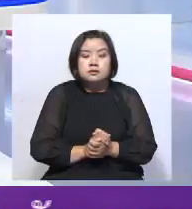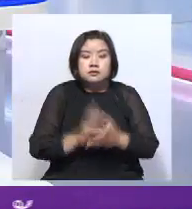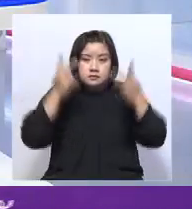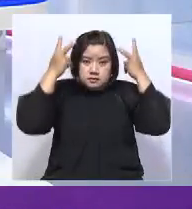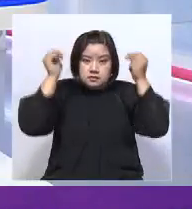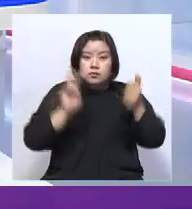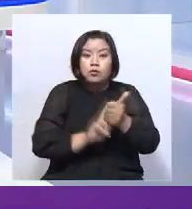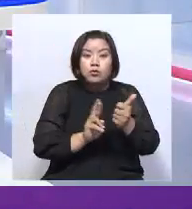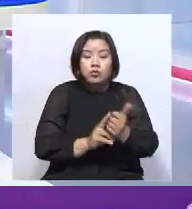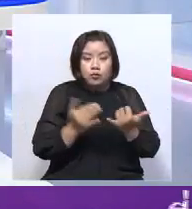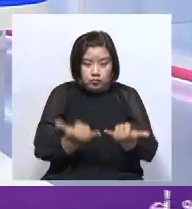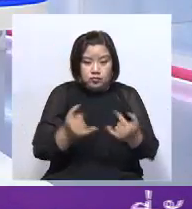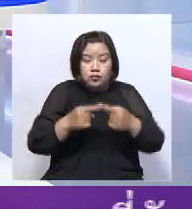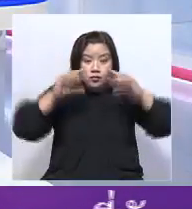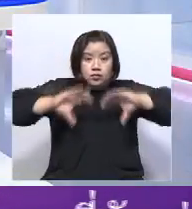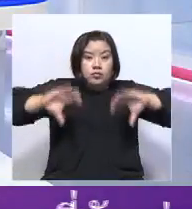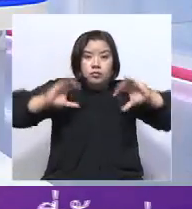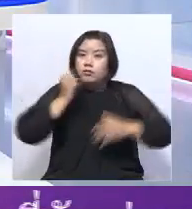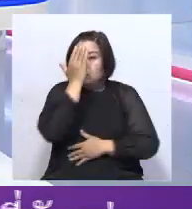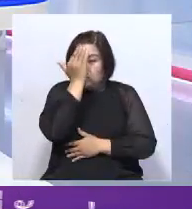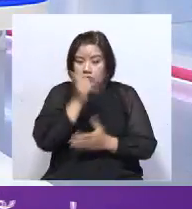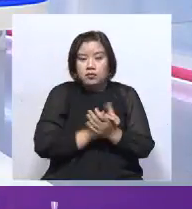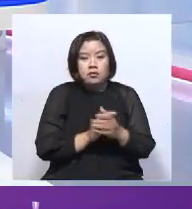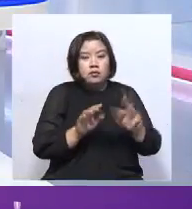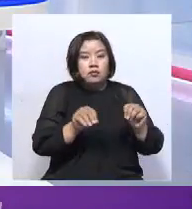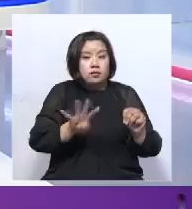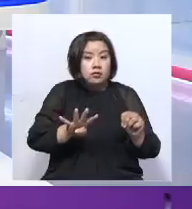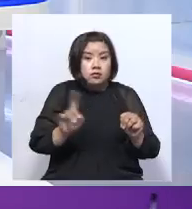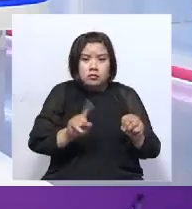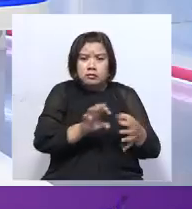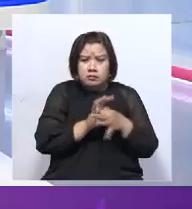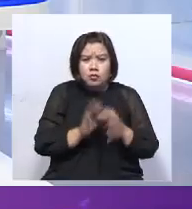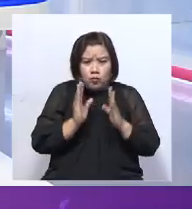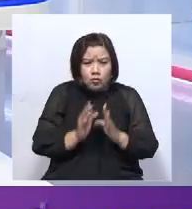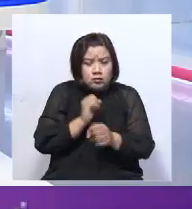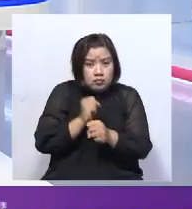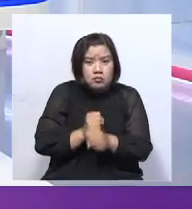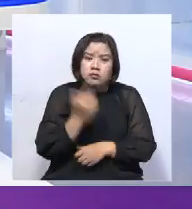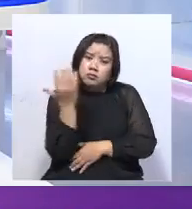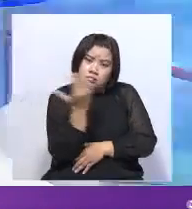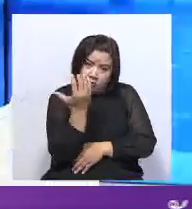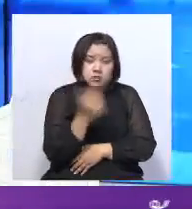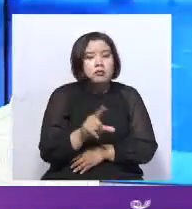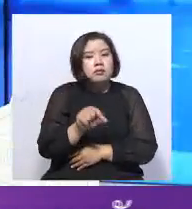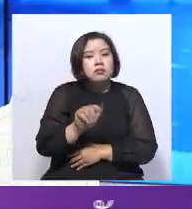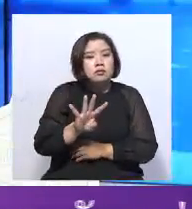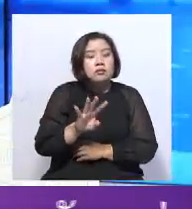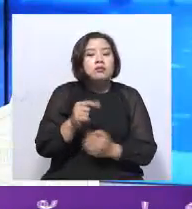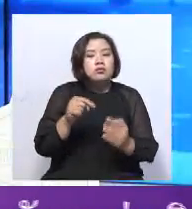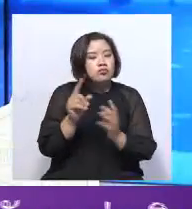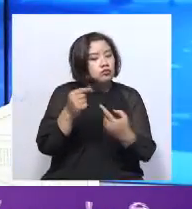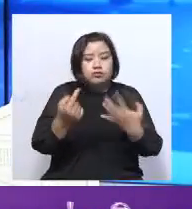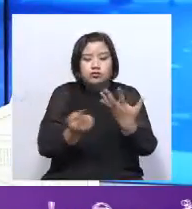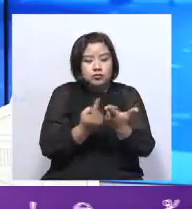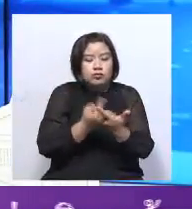รองนายกรัฐมนตรีระบุนะคะว่ารัฐบาลยังไม่ใช้มาตรา44ในการแก้ไขปัญหาผู้ประกอบการทีวีดิจิทัลโดยย้ำให้ทุกฝ่ายต้อง